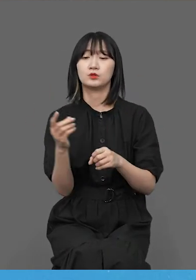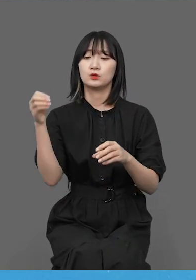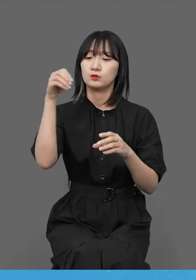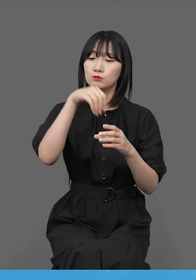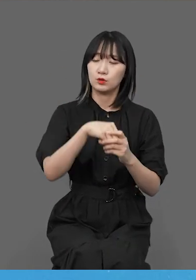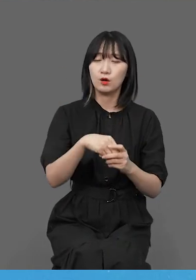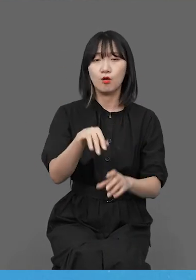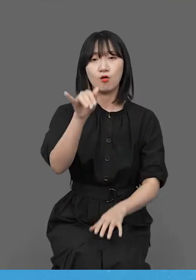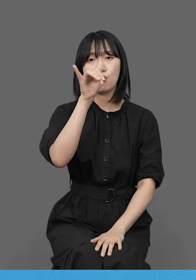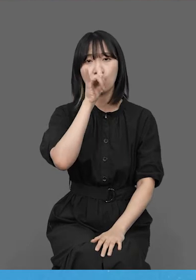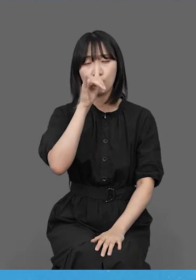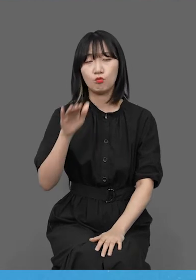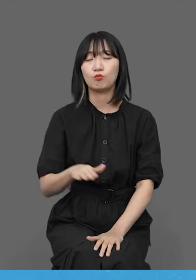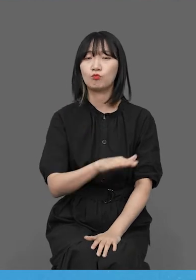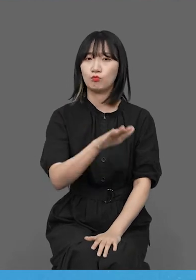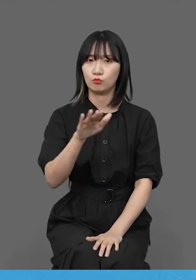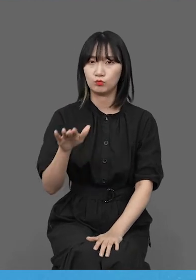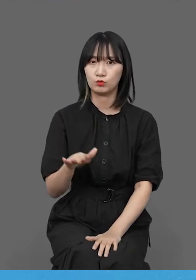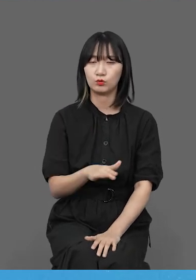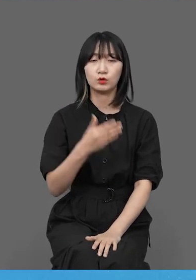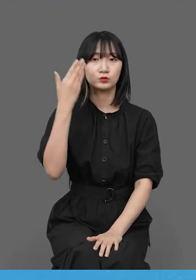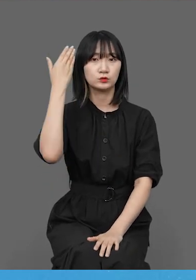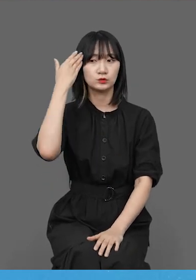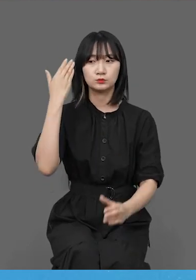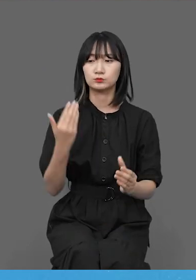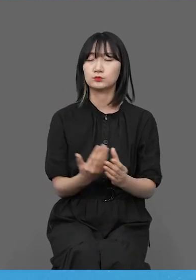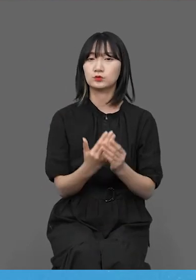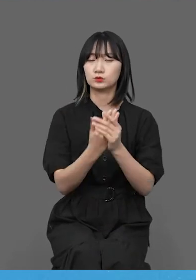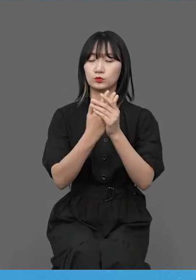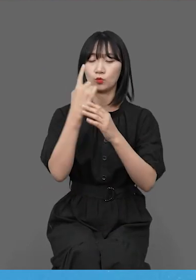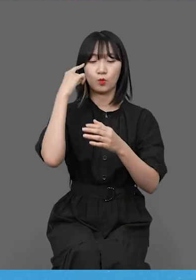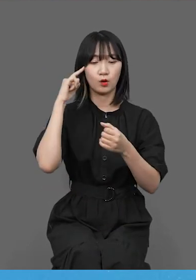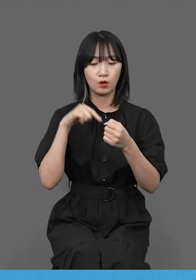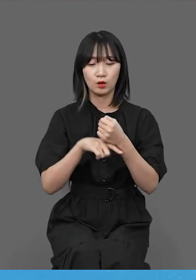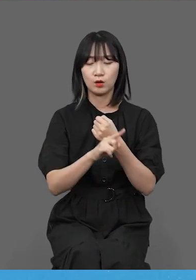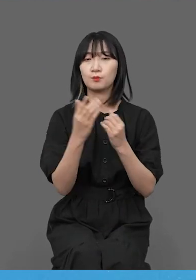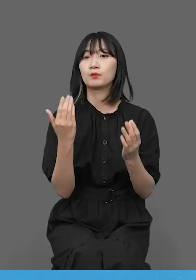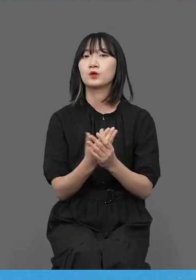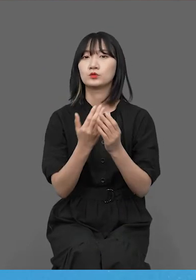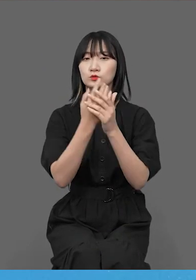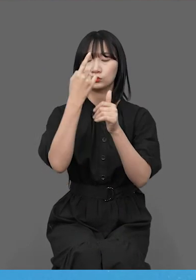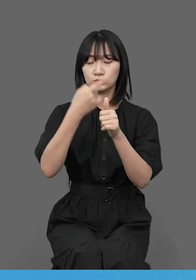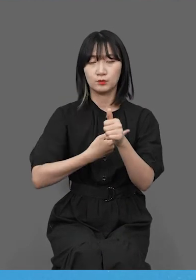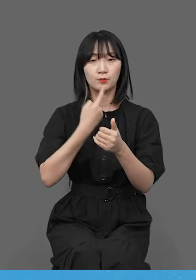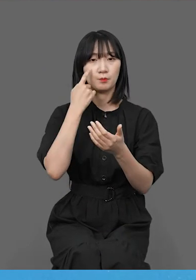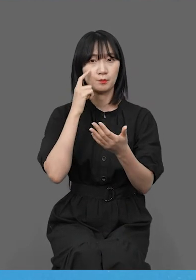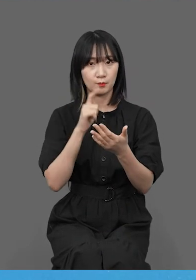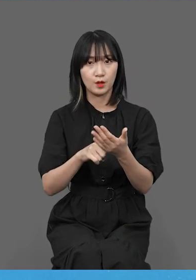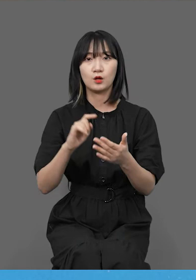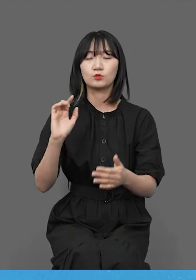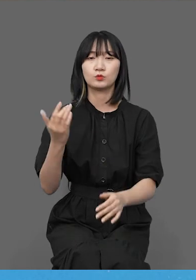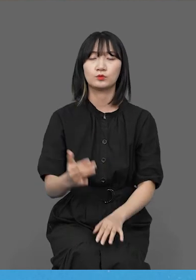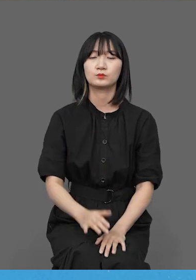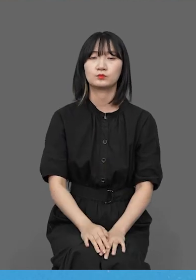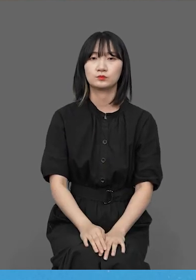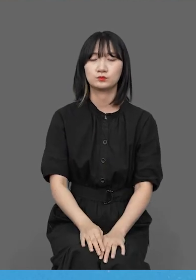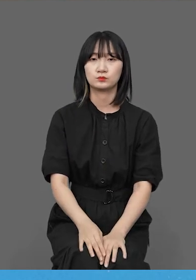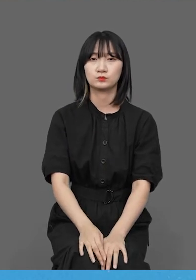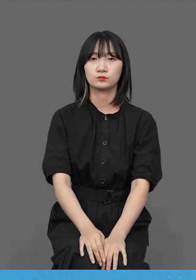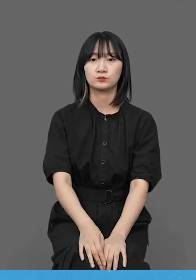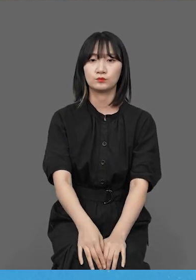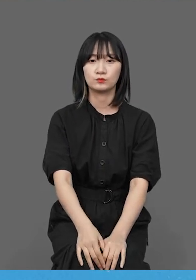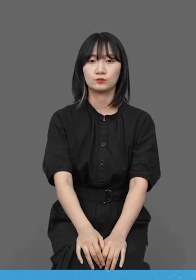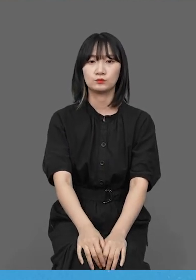것을 우리가 이 지식이 발전하고 과학이 발전하면서 발견하게 되는 것을 볼 수가 있습니다.